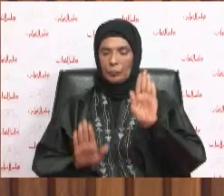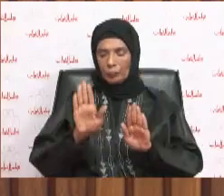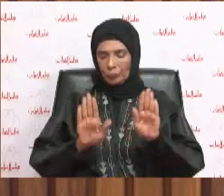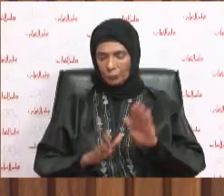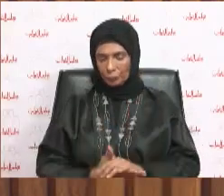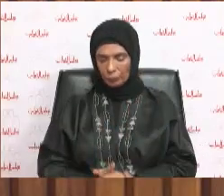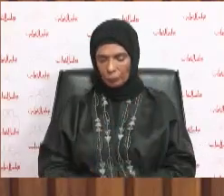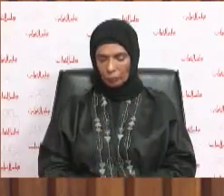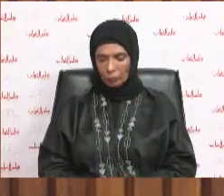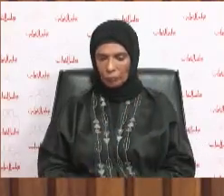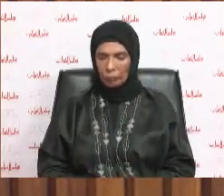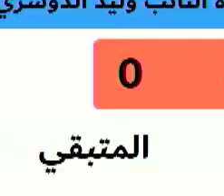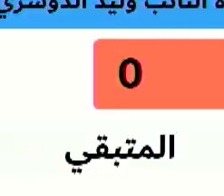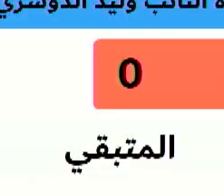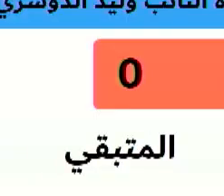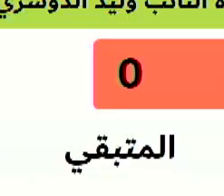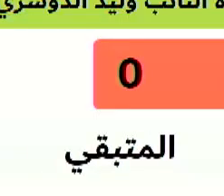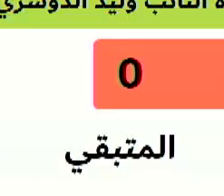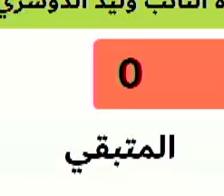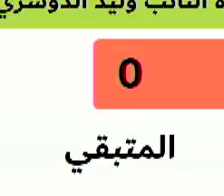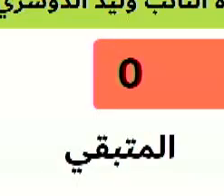تقرير في مضبطة الجلسة؟